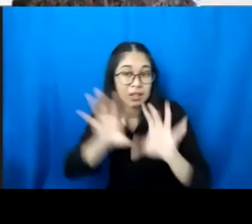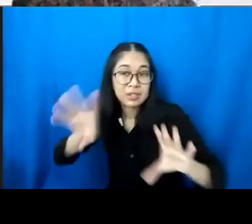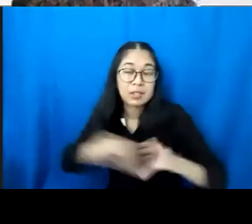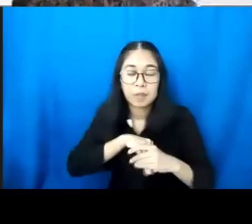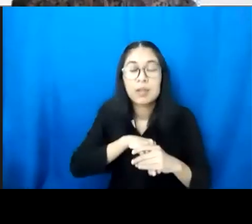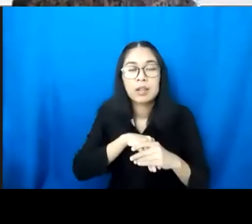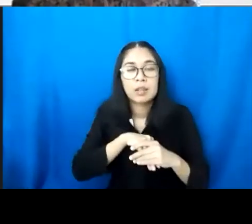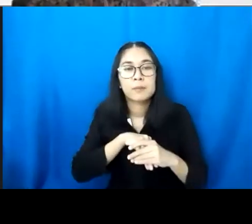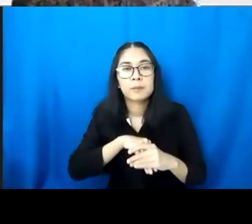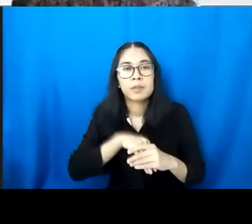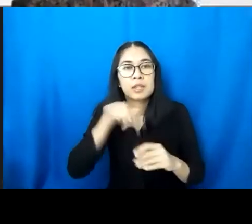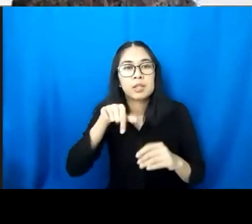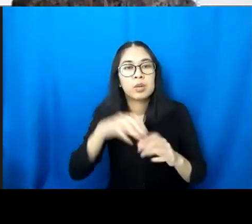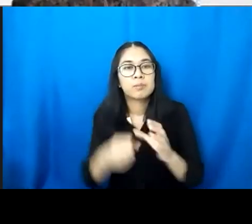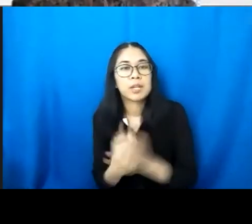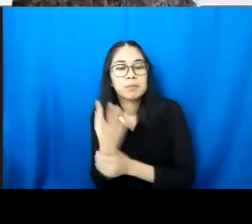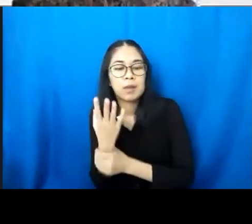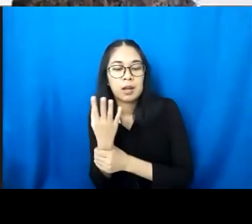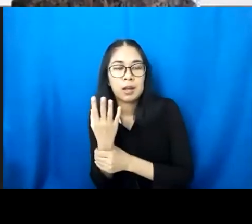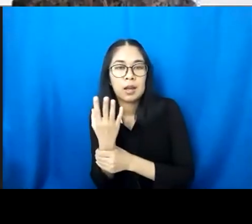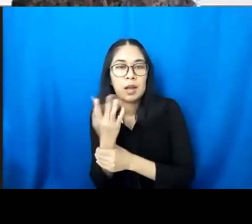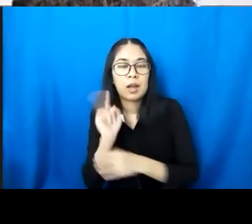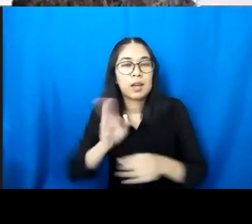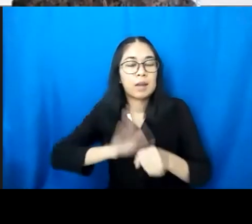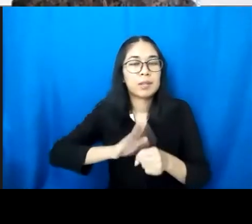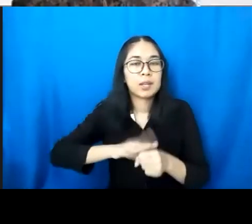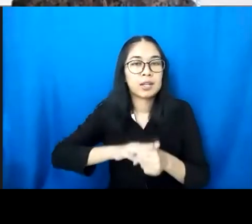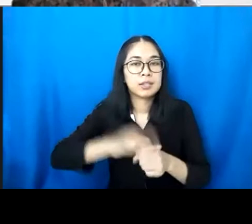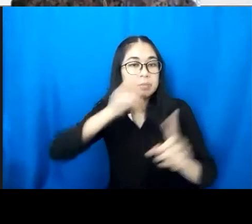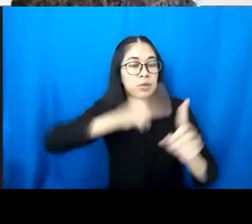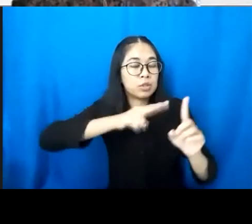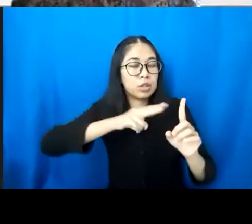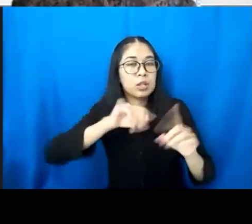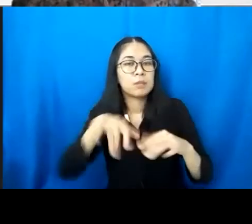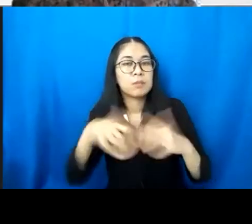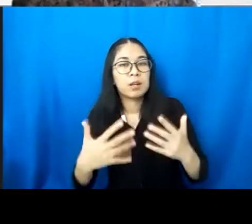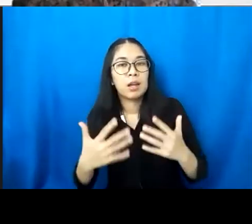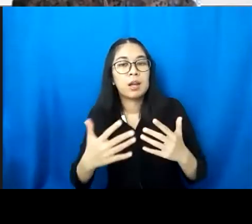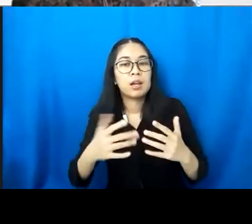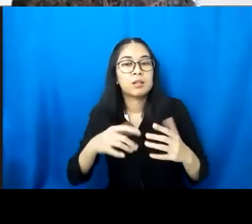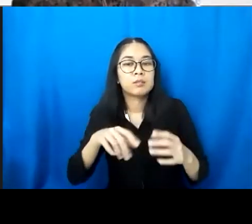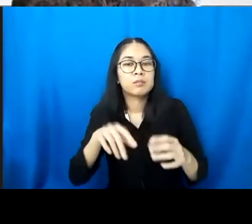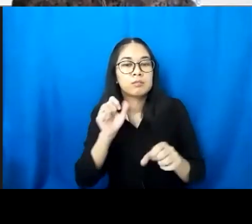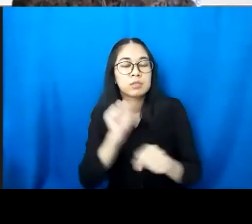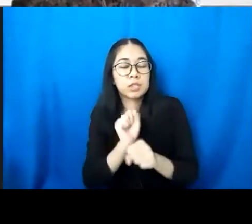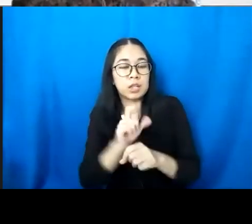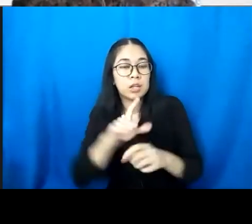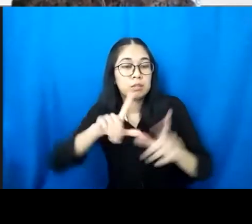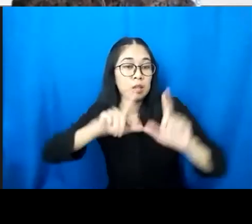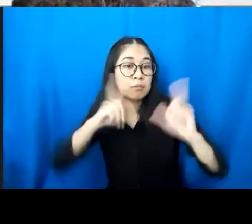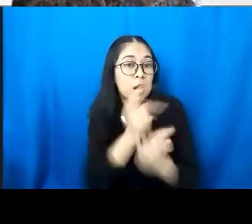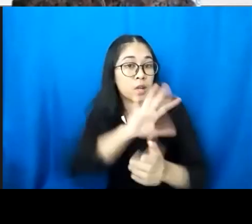kita kembangkan semacam aplikasi monitoring ya, apa kinerja dari seluruh lembaga, apa kinerja dari